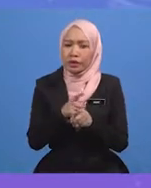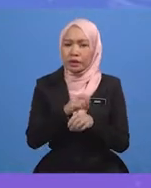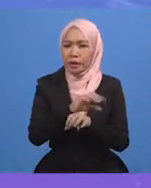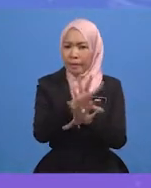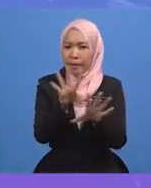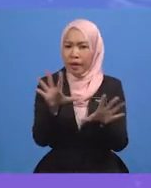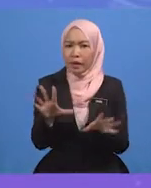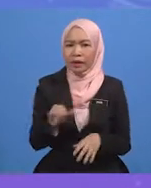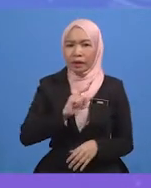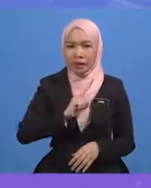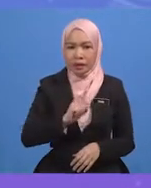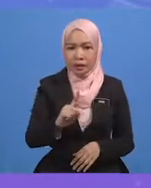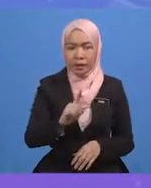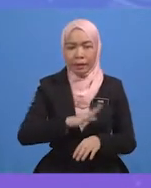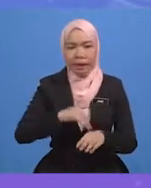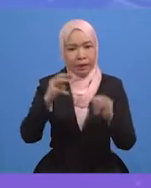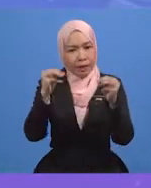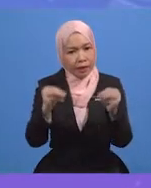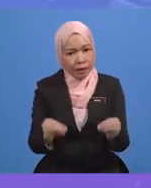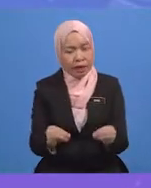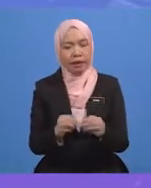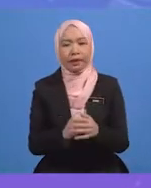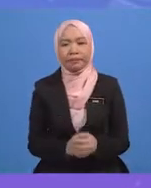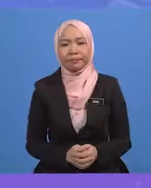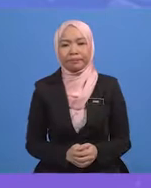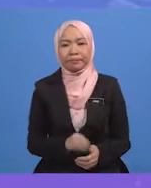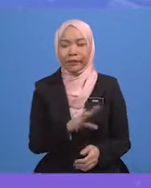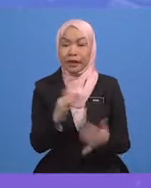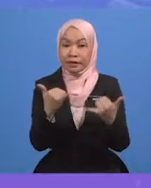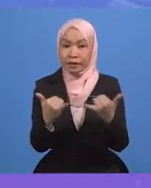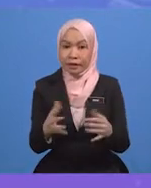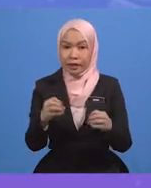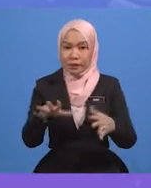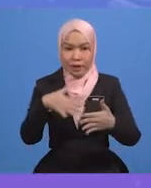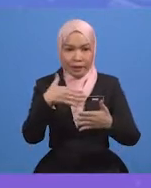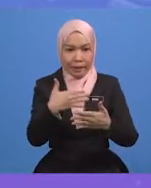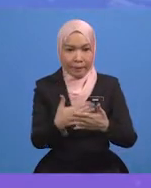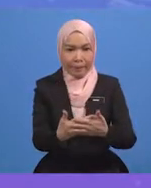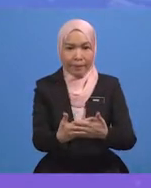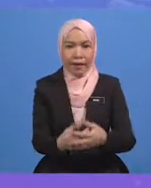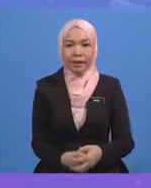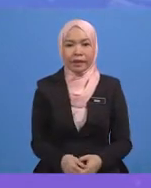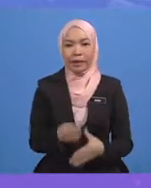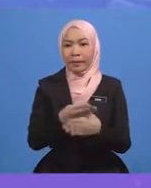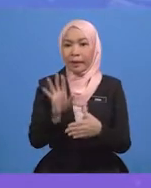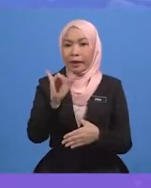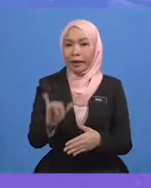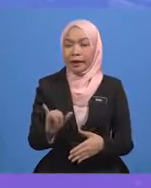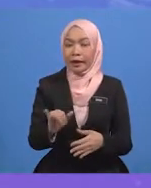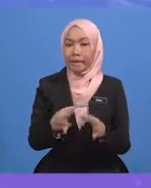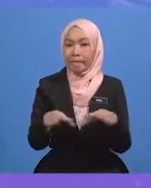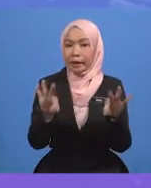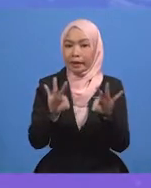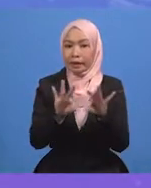dakwah Islam kepada masyarakat. Baiklah, sekarang kita sampai ke bahagian yang paling